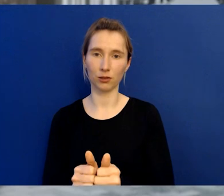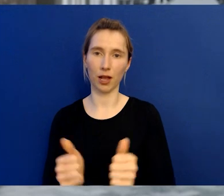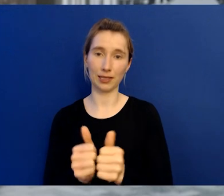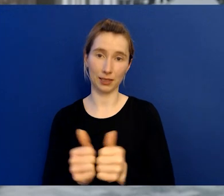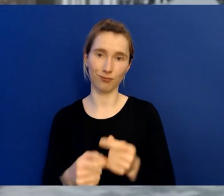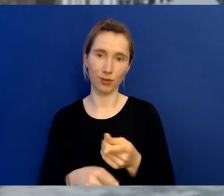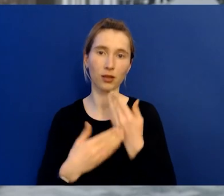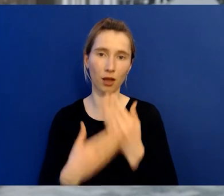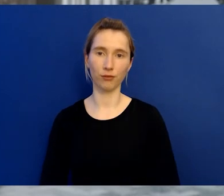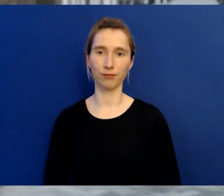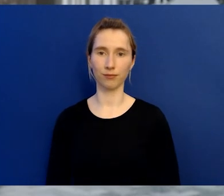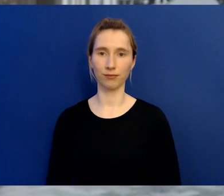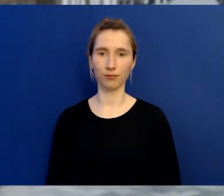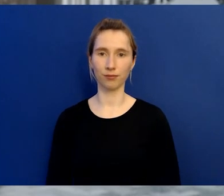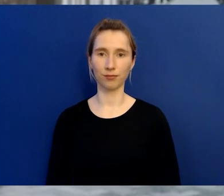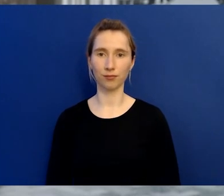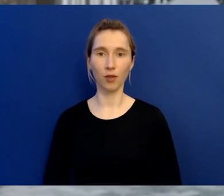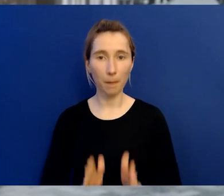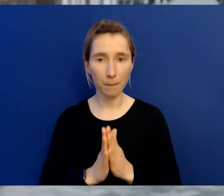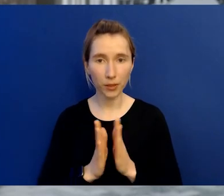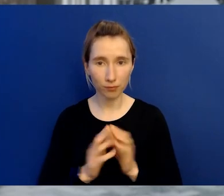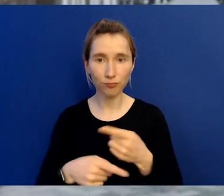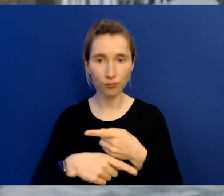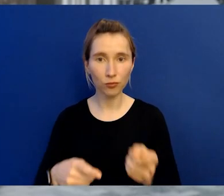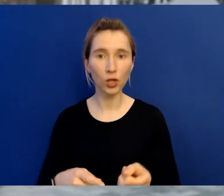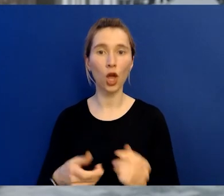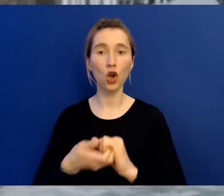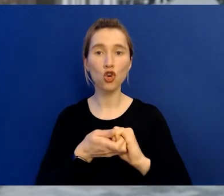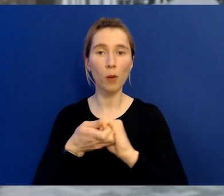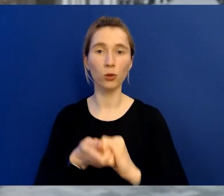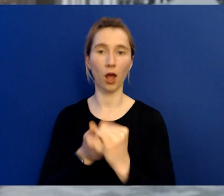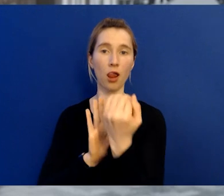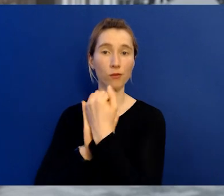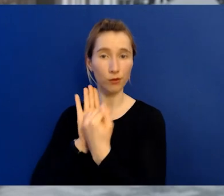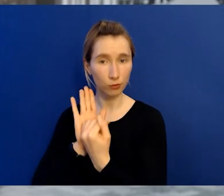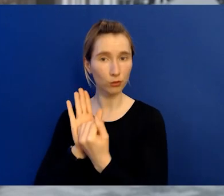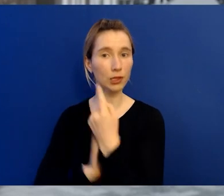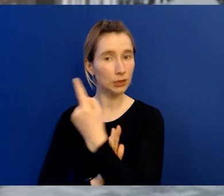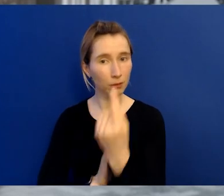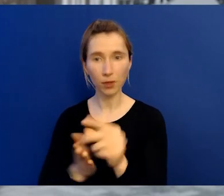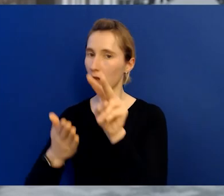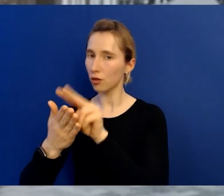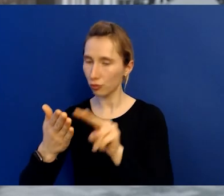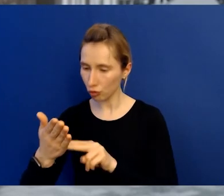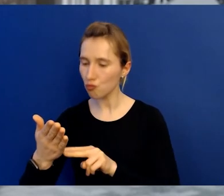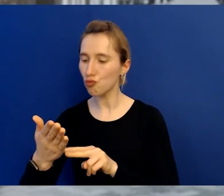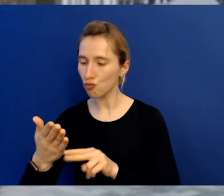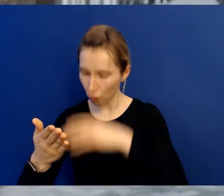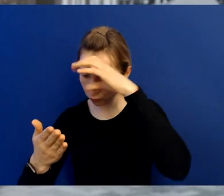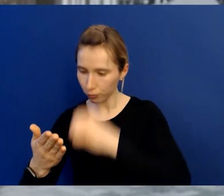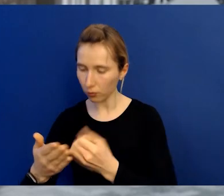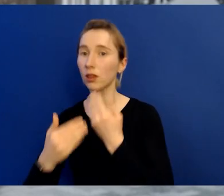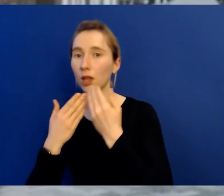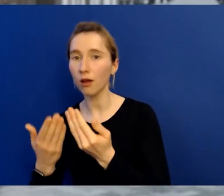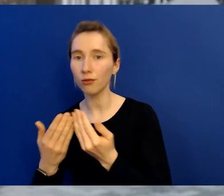Wir bitten ganz genau, die Kommunalverfügung einmal durchzulesen und genau zu schauen, was ist erlaubt und was ist nicht mehr